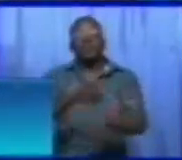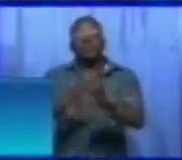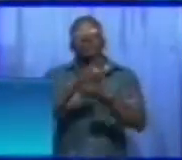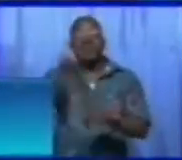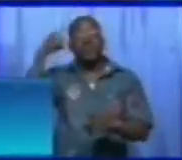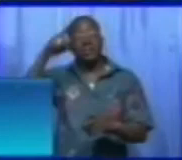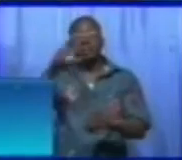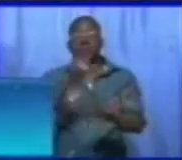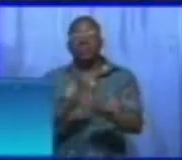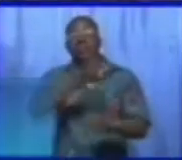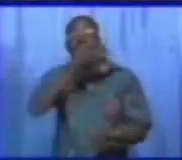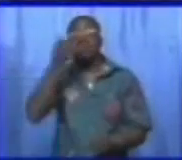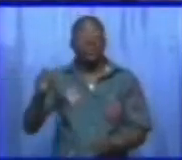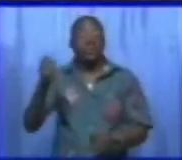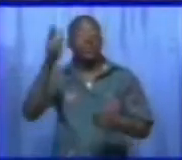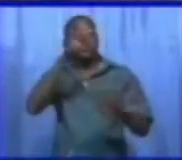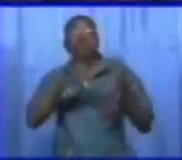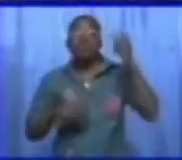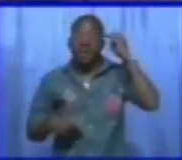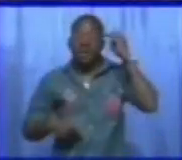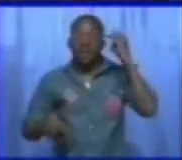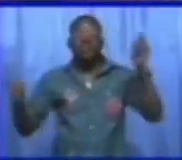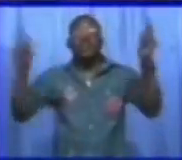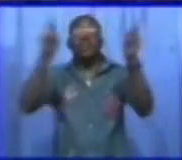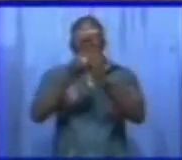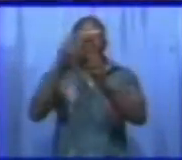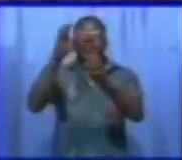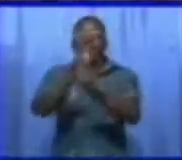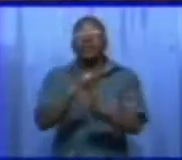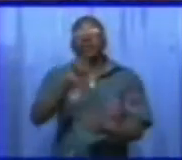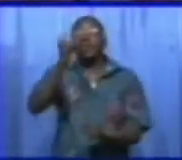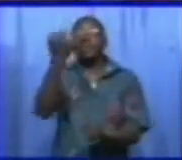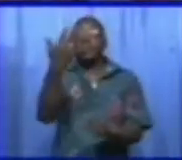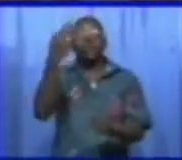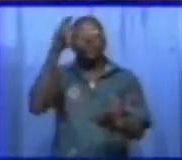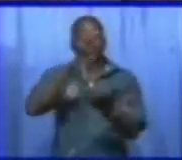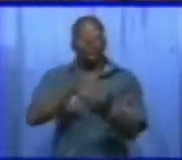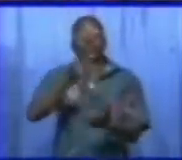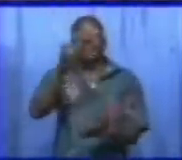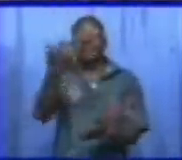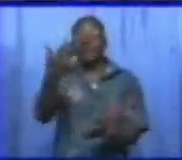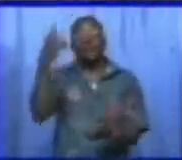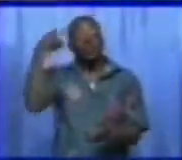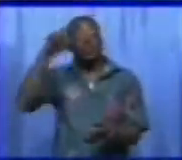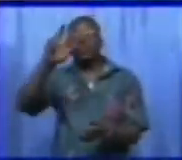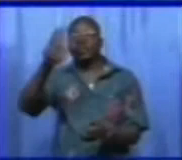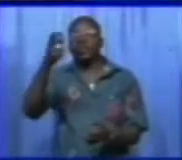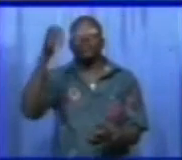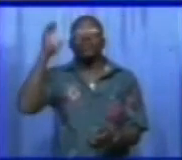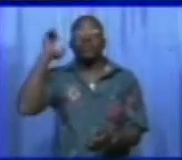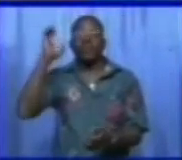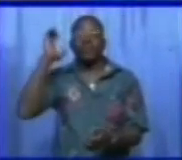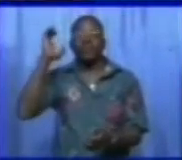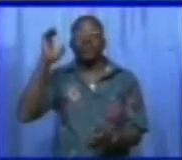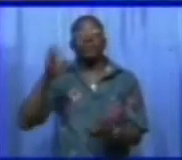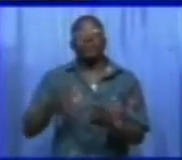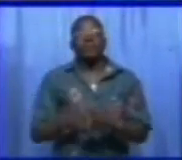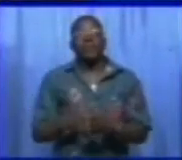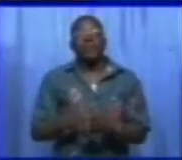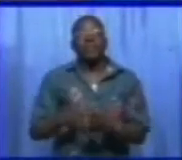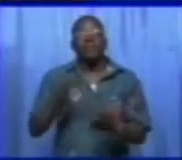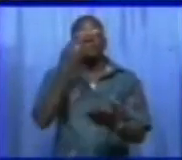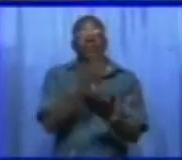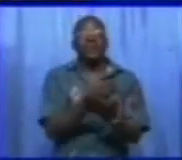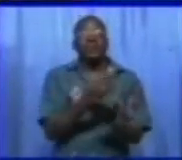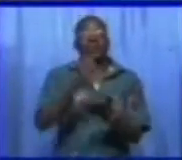prendre en charge les patients. Rendez-vous est donc pris en 2015 pour le 3e congrès. Le budget de